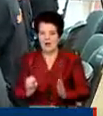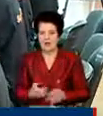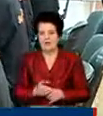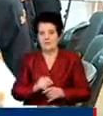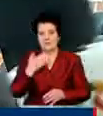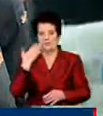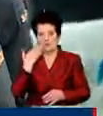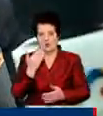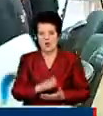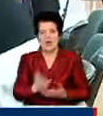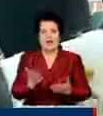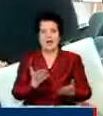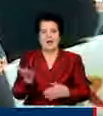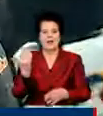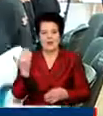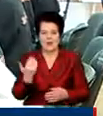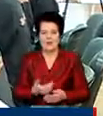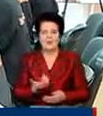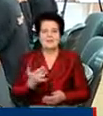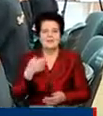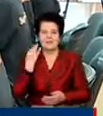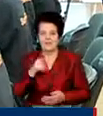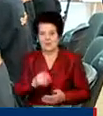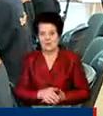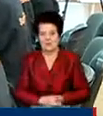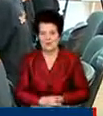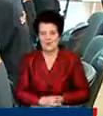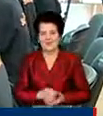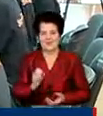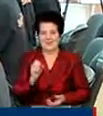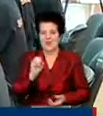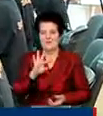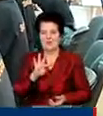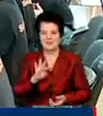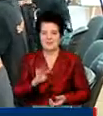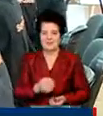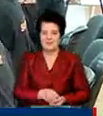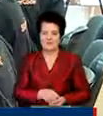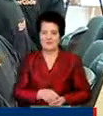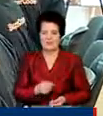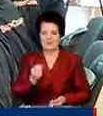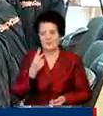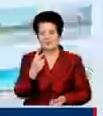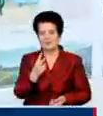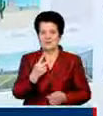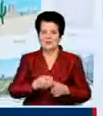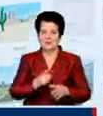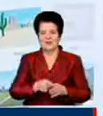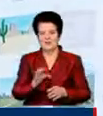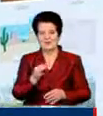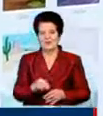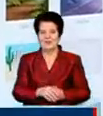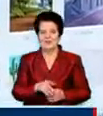de ușoară. În care trecut? Adică câți ani ai făcut și ai reușit să studiezi? 12.5. 12:30. Folosim